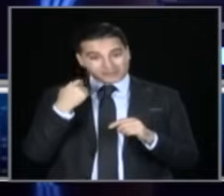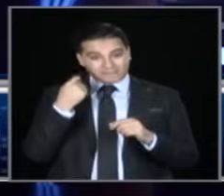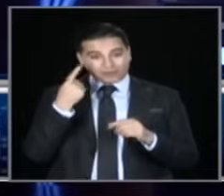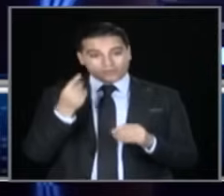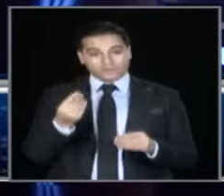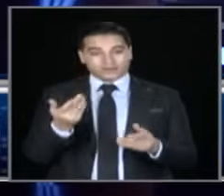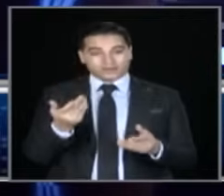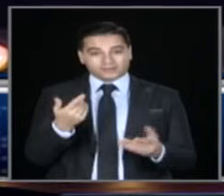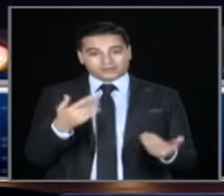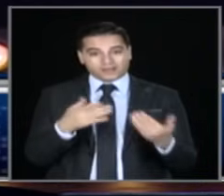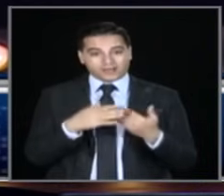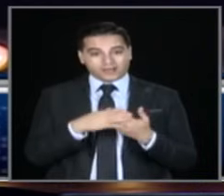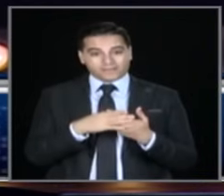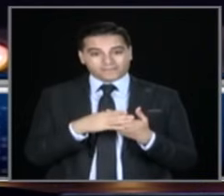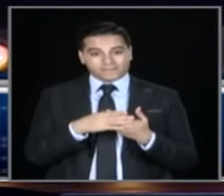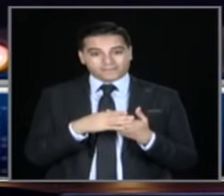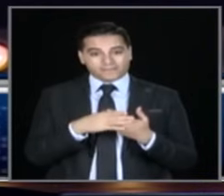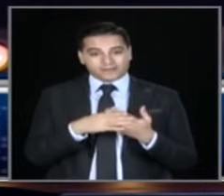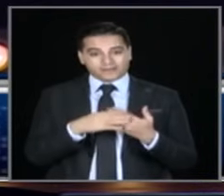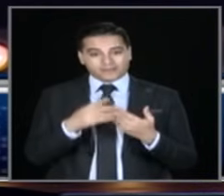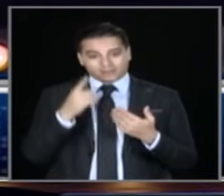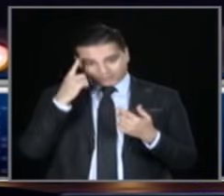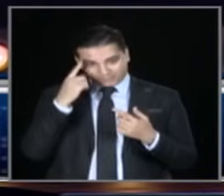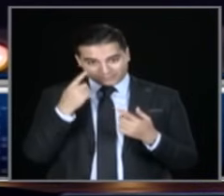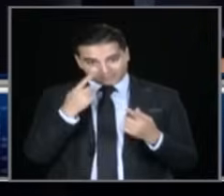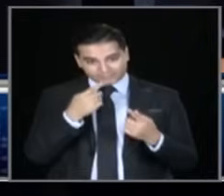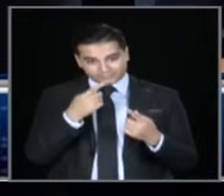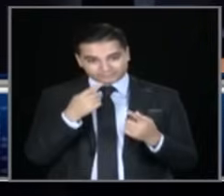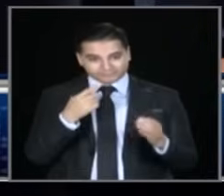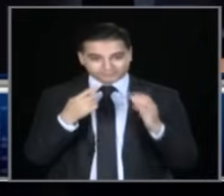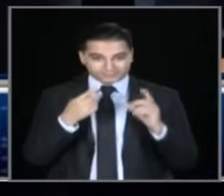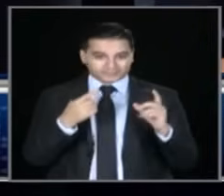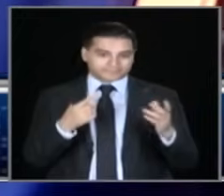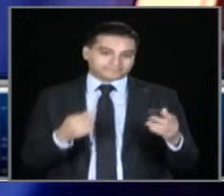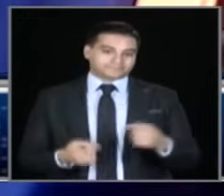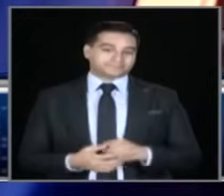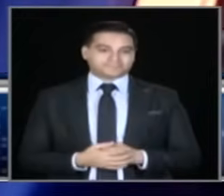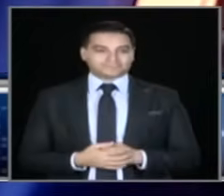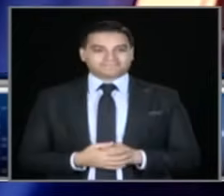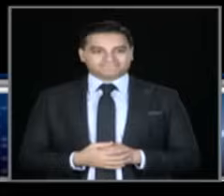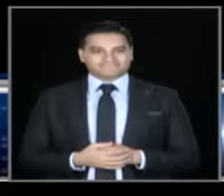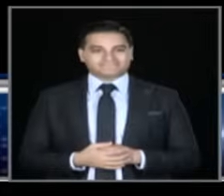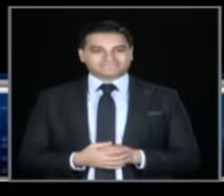معلومة، استعجلة ليه؟ إن شاء الله صح. إجابة صحيحة.